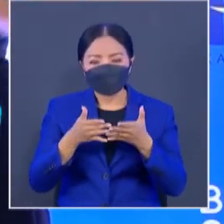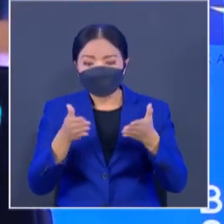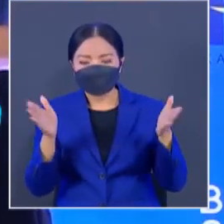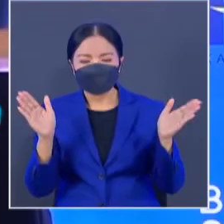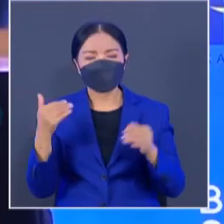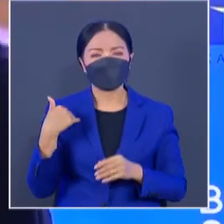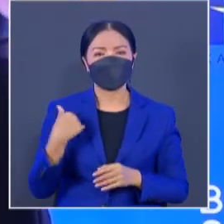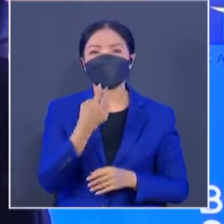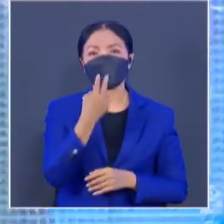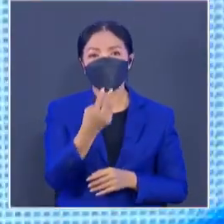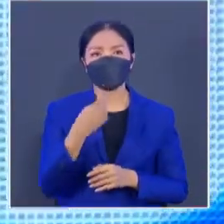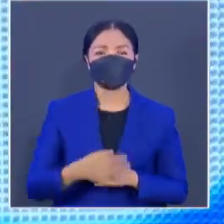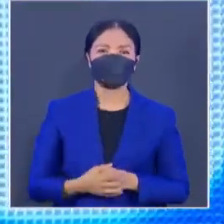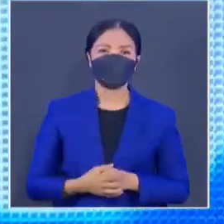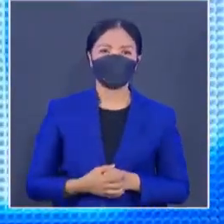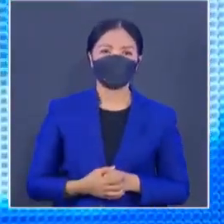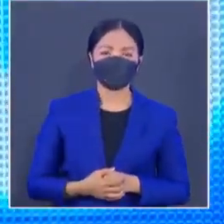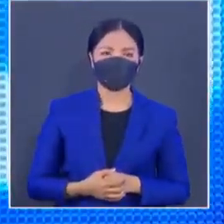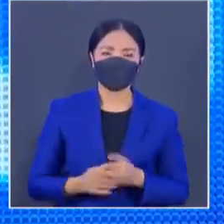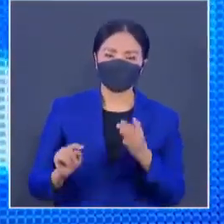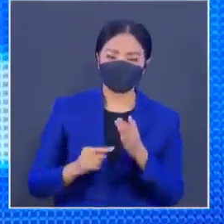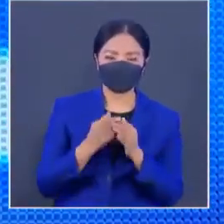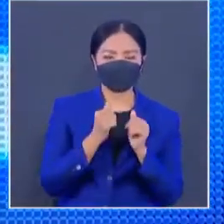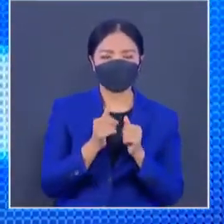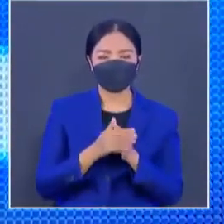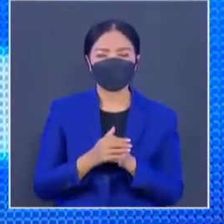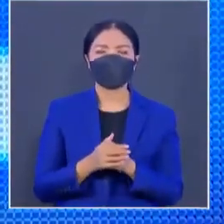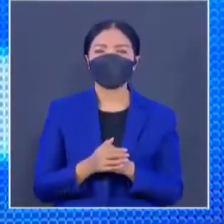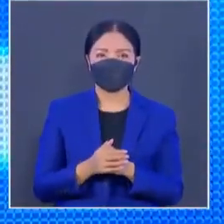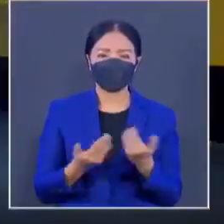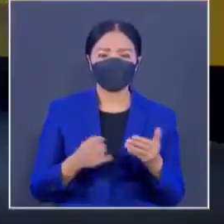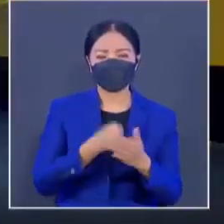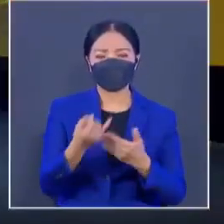ากขึ้นด้วยค่ะ ก็ต้องบอกว่าเป็นการเริ่มต้นที่ดีแล้วก็ได้ปิดฉากลงอย่างสวยงามเลยนะคะ